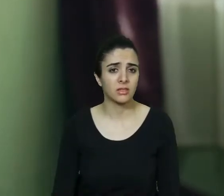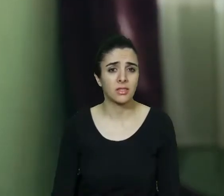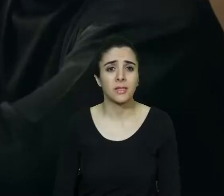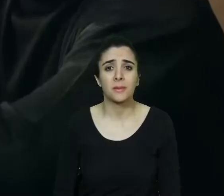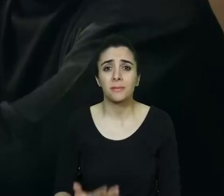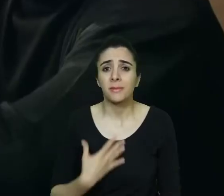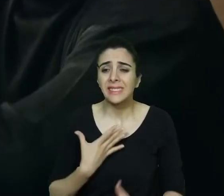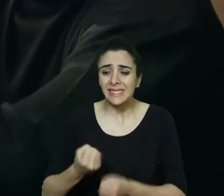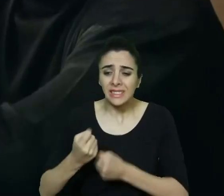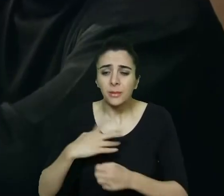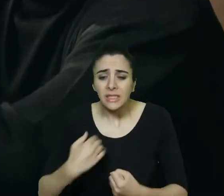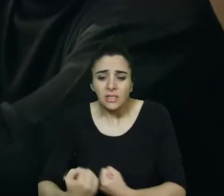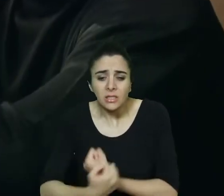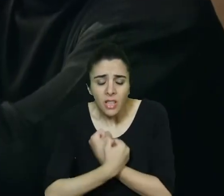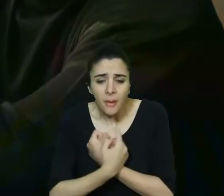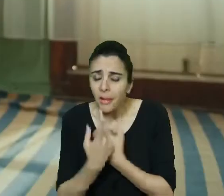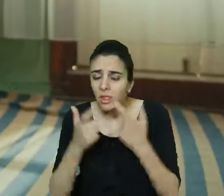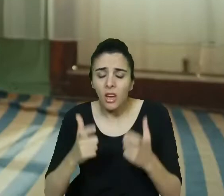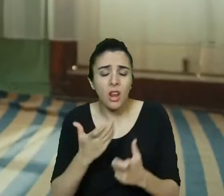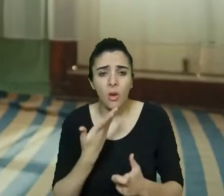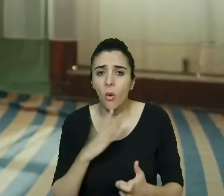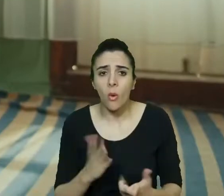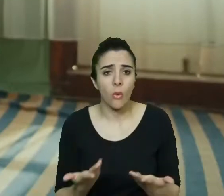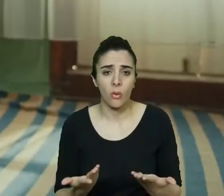Tutunacak bir dalım, sığınacak bir limanım kalmadı.